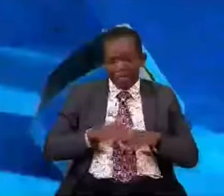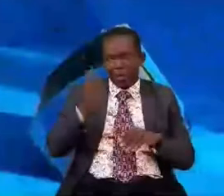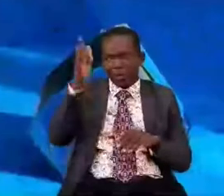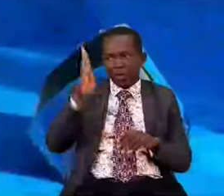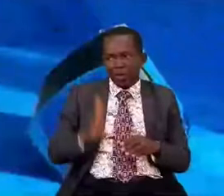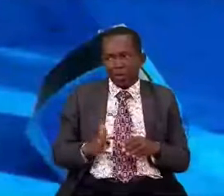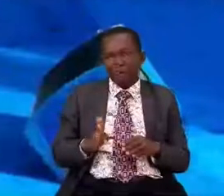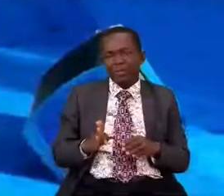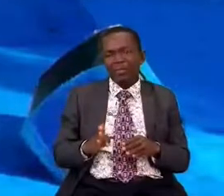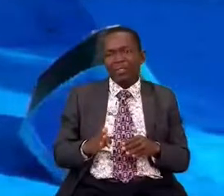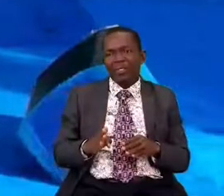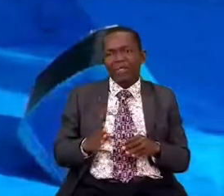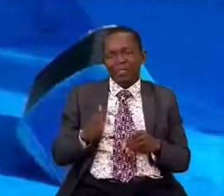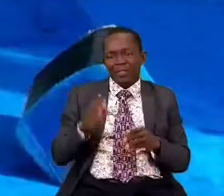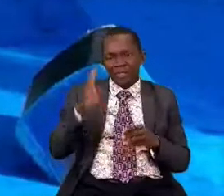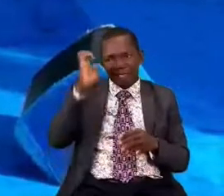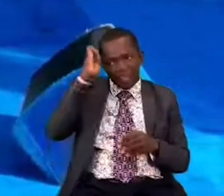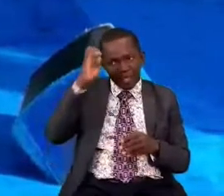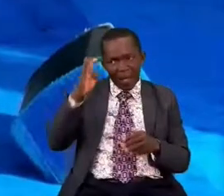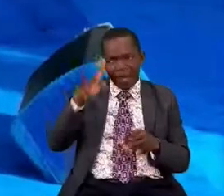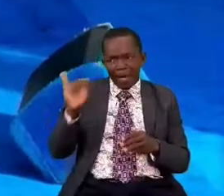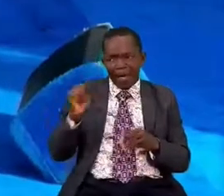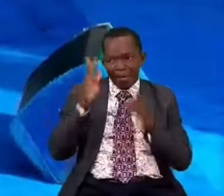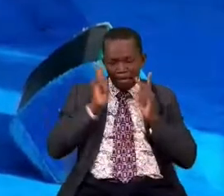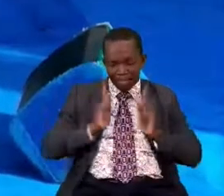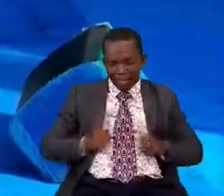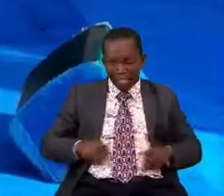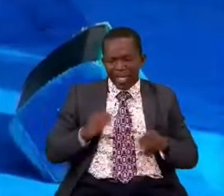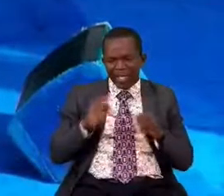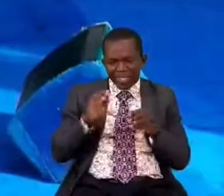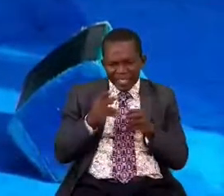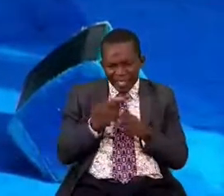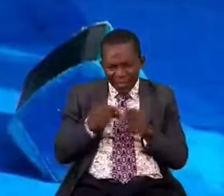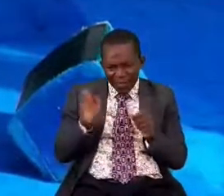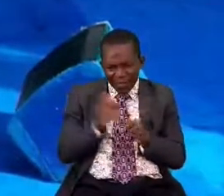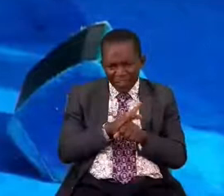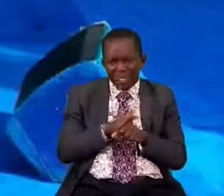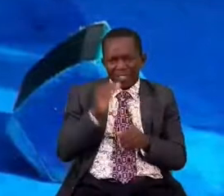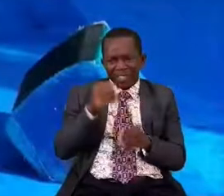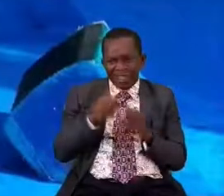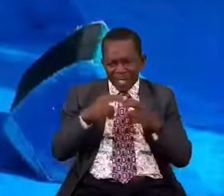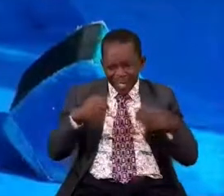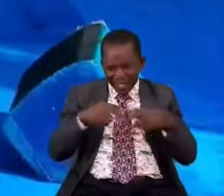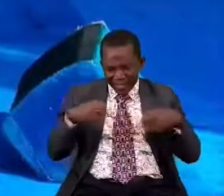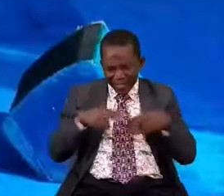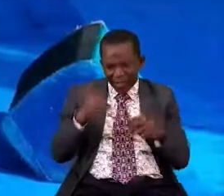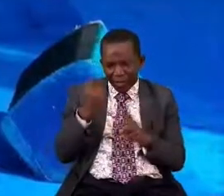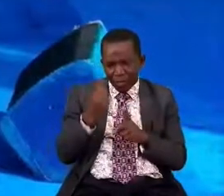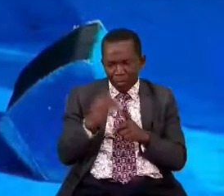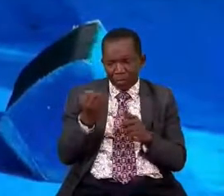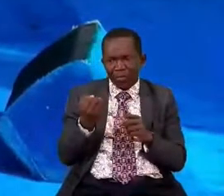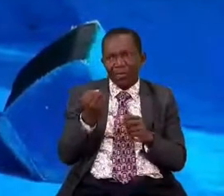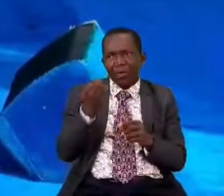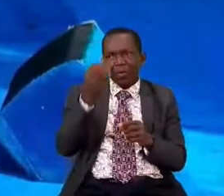examinant la parole de Dieu, fortifié par la foi, fortifié dans la foi, ferme dans la foi,